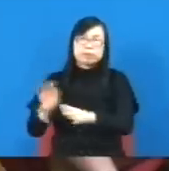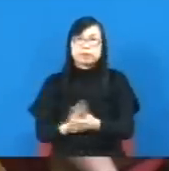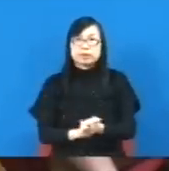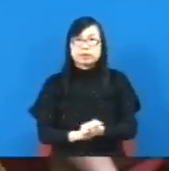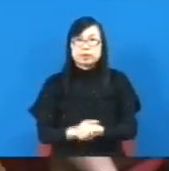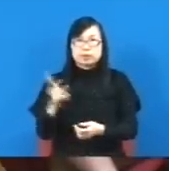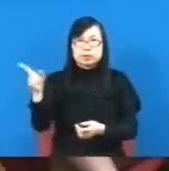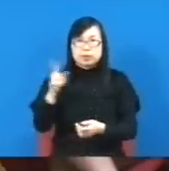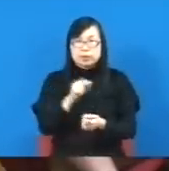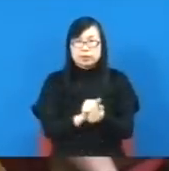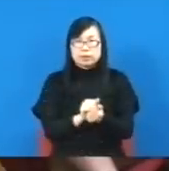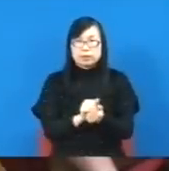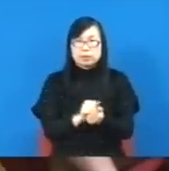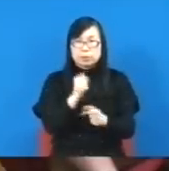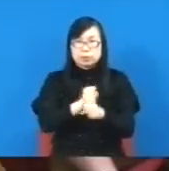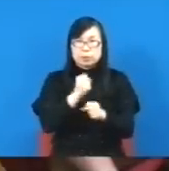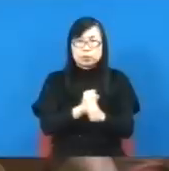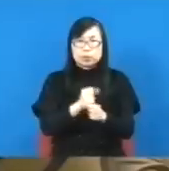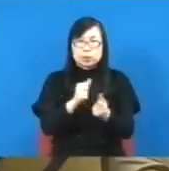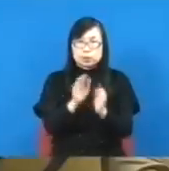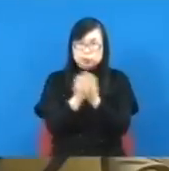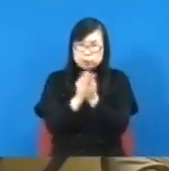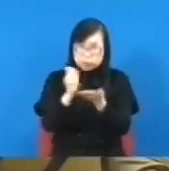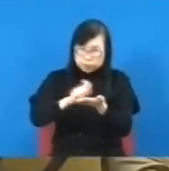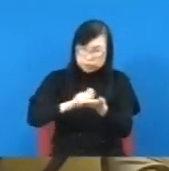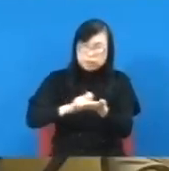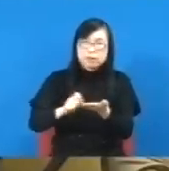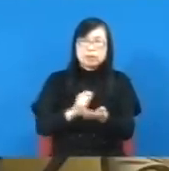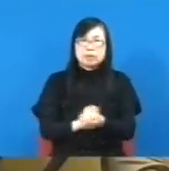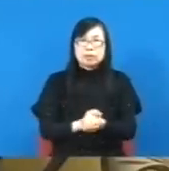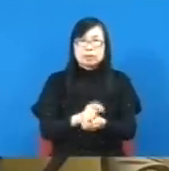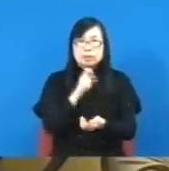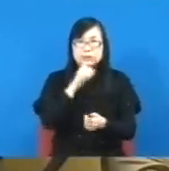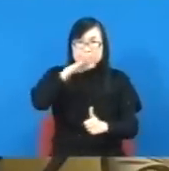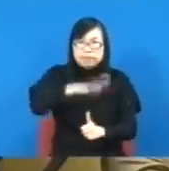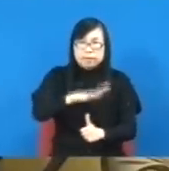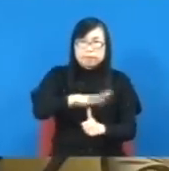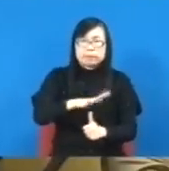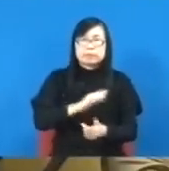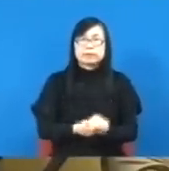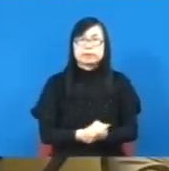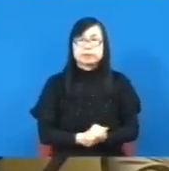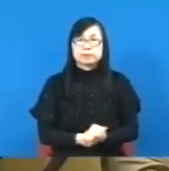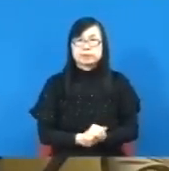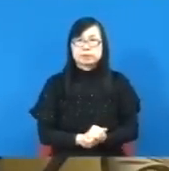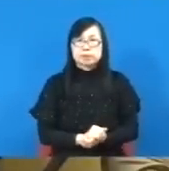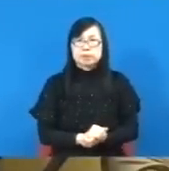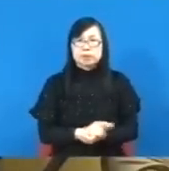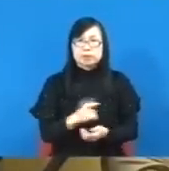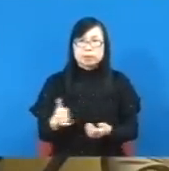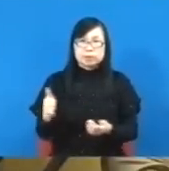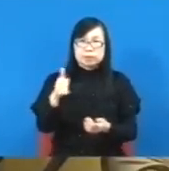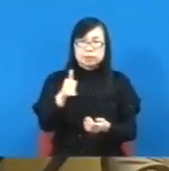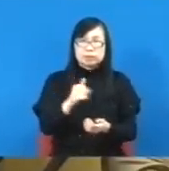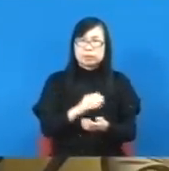陣時黨委書記喎，係咪啊？佢真係有份去鎮壓嘅喎，佢咁樣樣上嚟